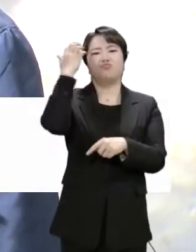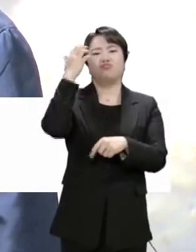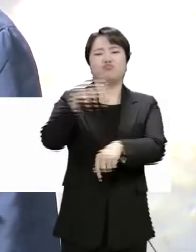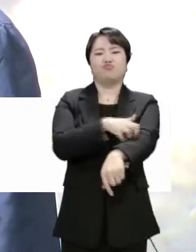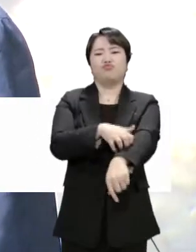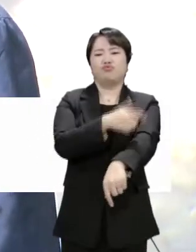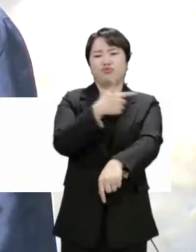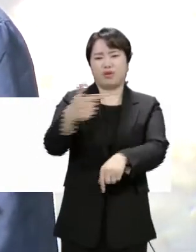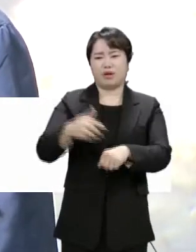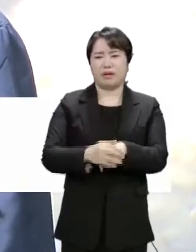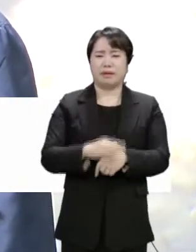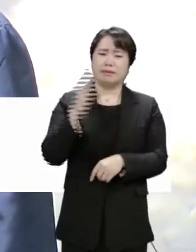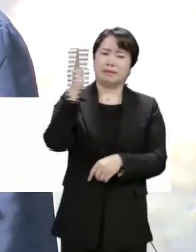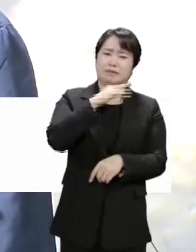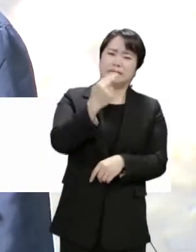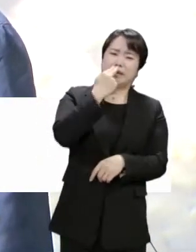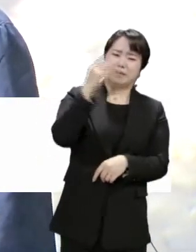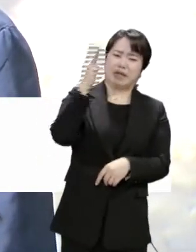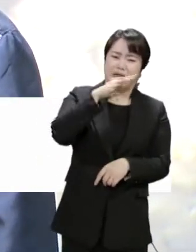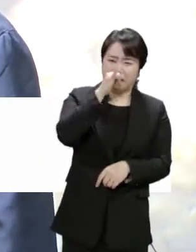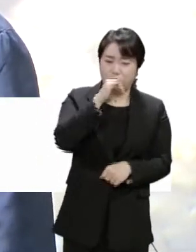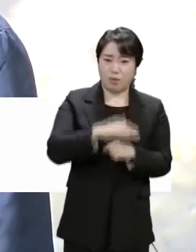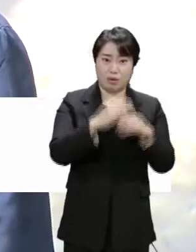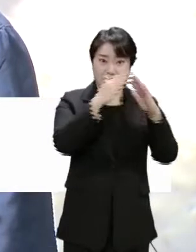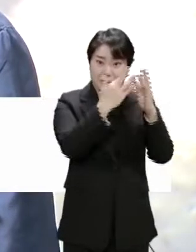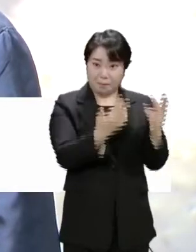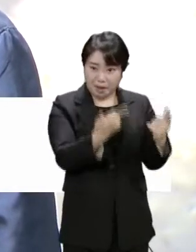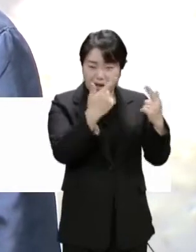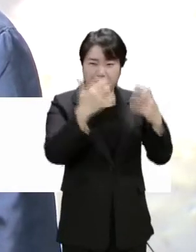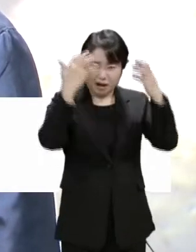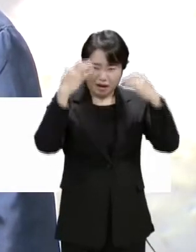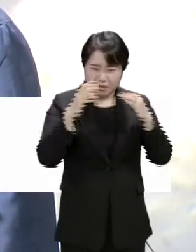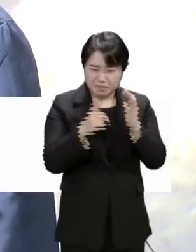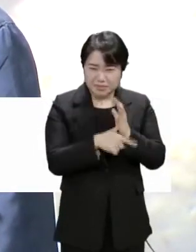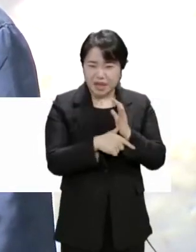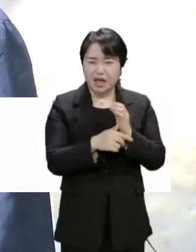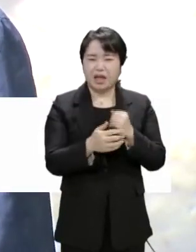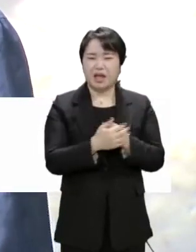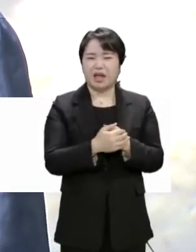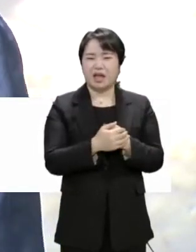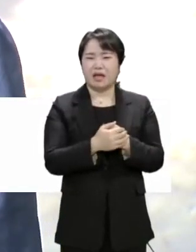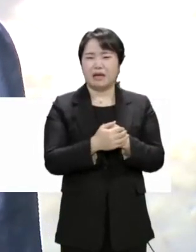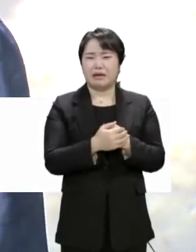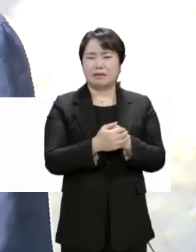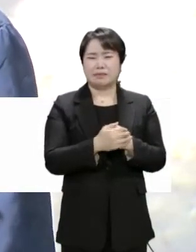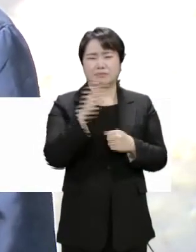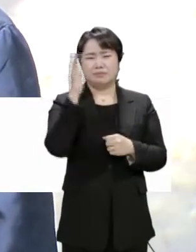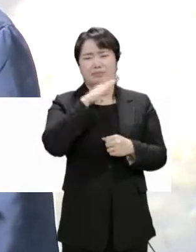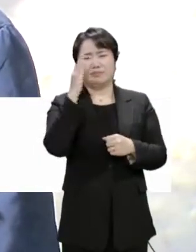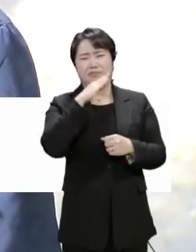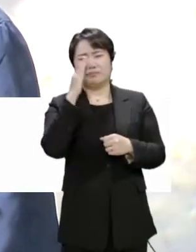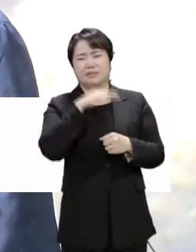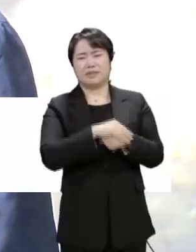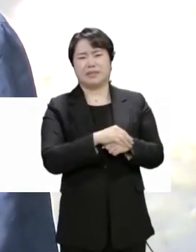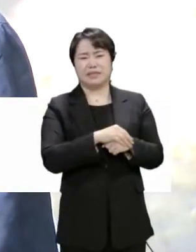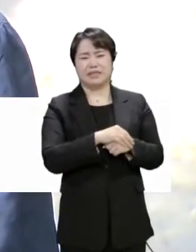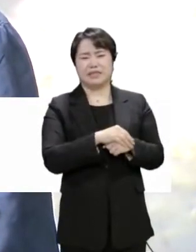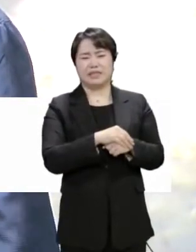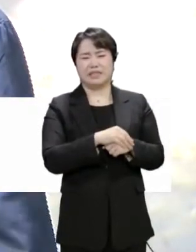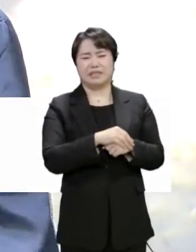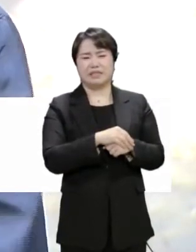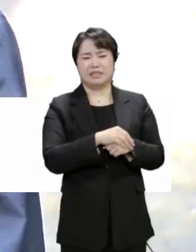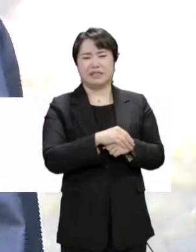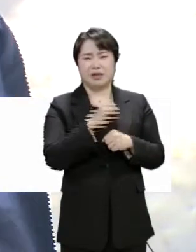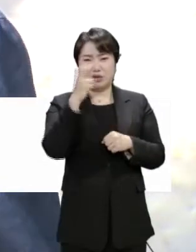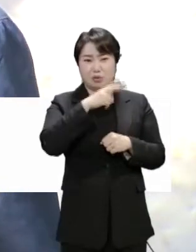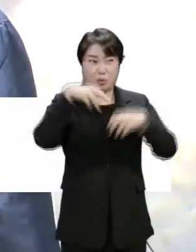왜냐? 냄새는 나죠. 또 빈집에서는 또 여름만 되면 그 삿짓 쓰는 냄새도 나고 그러다 더구나